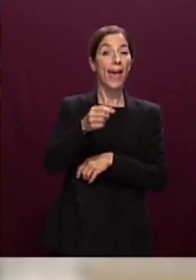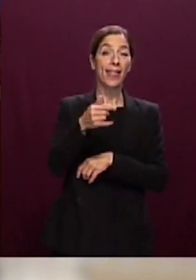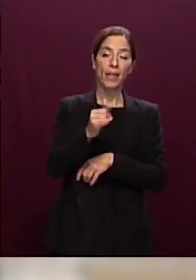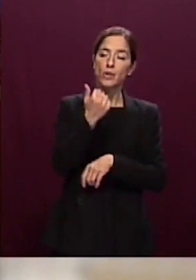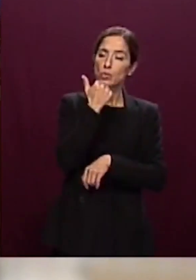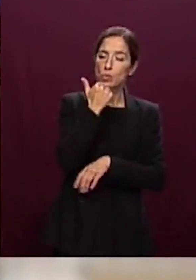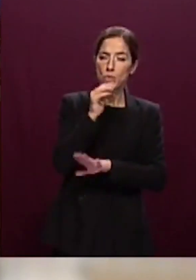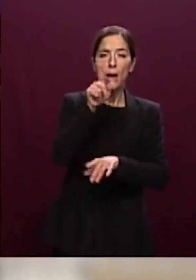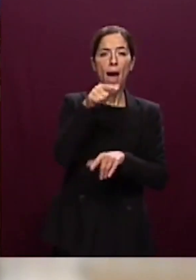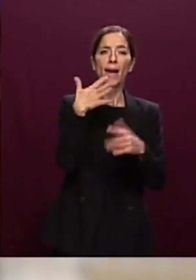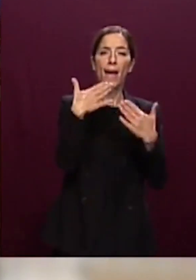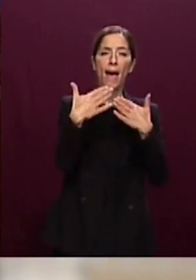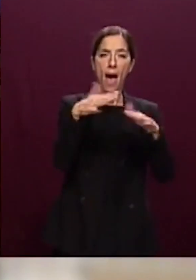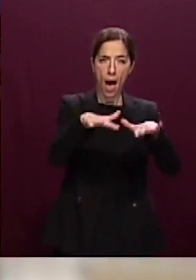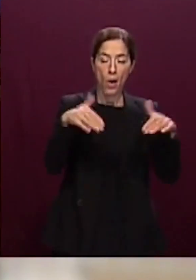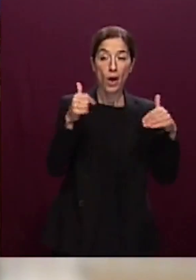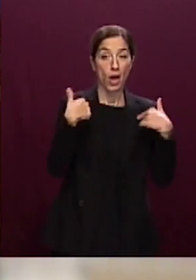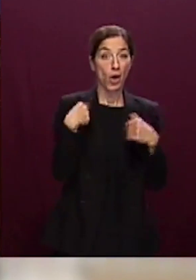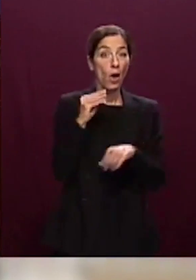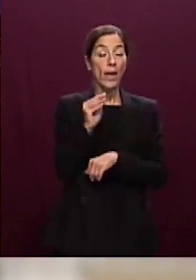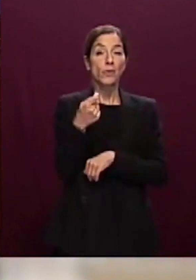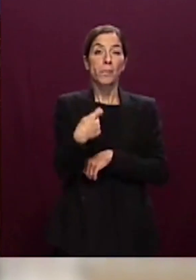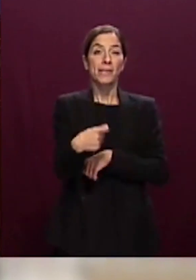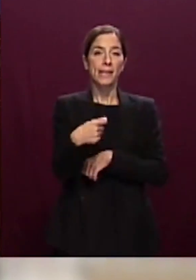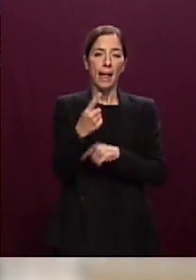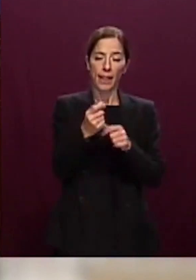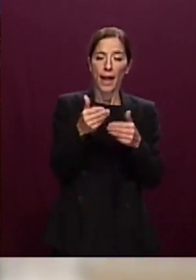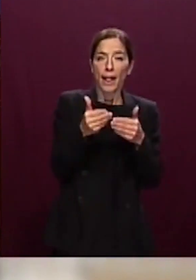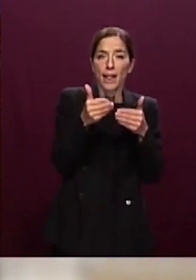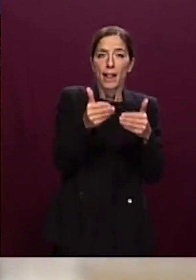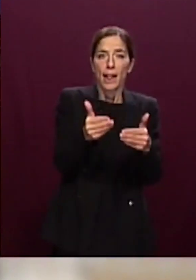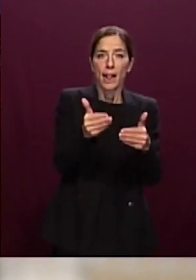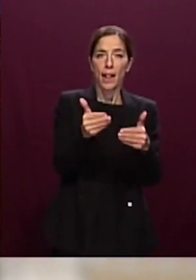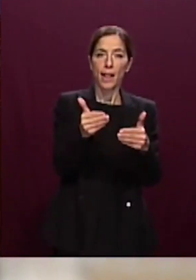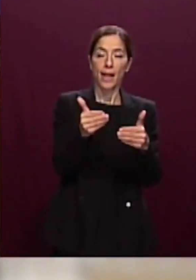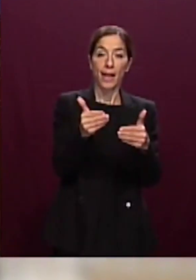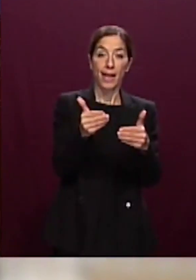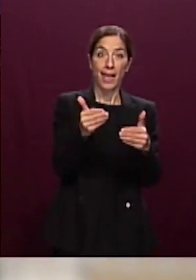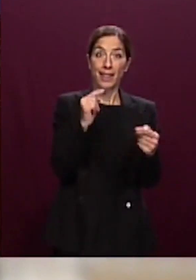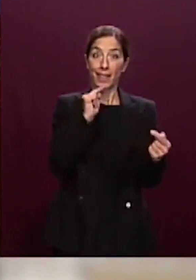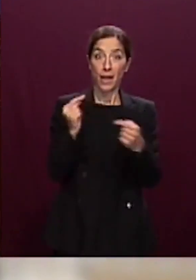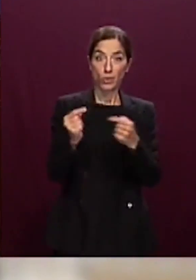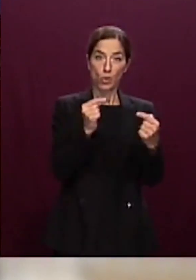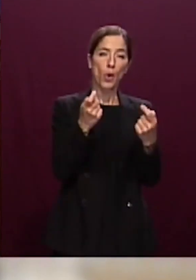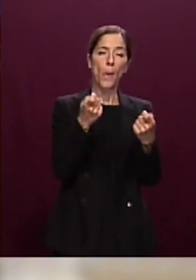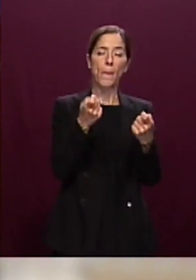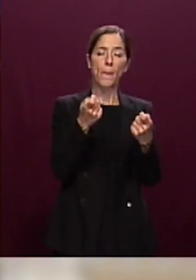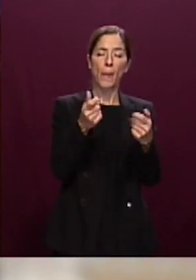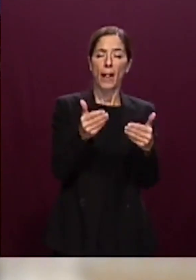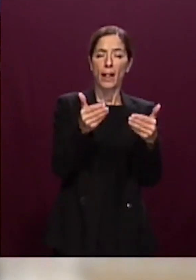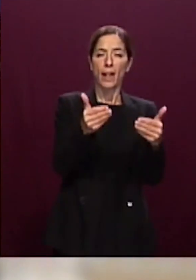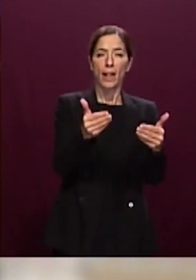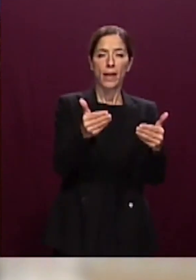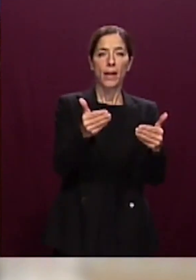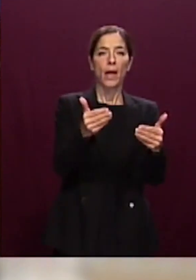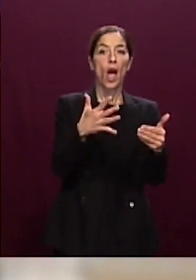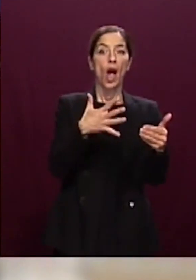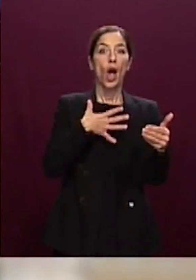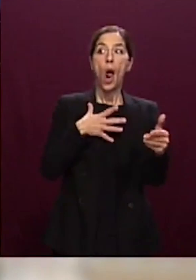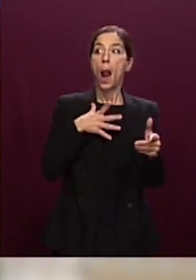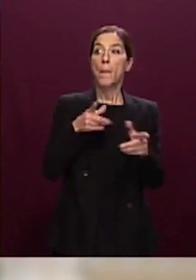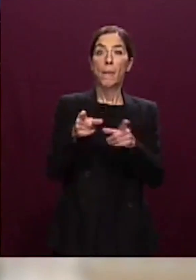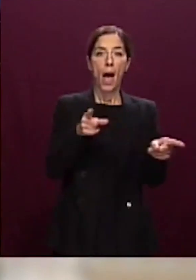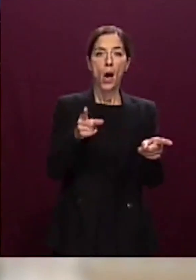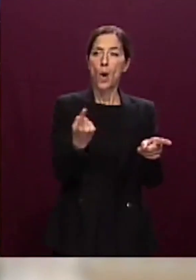io a chiedere al presidente di rinviare l'inizio della discussione non diremo ovviamente che è colpa di qualcuno